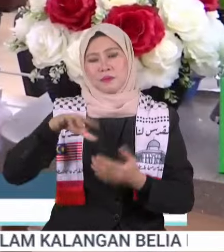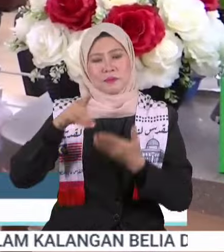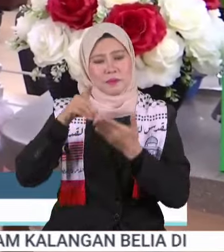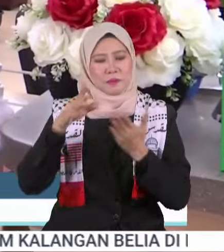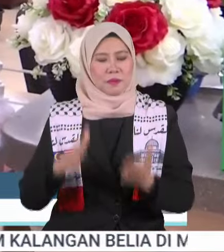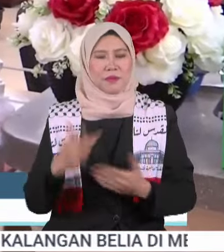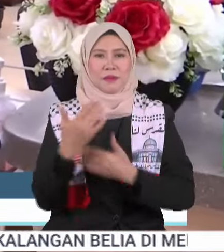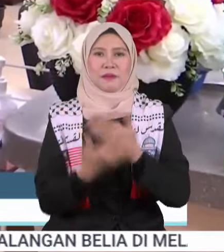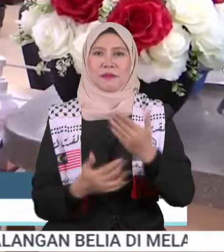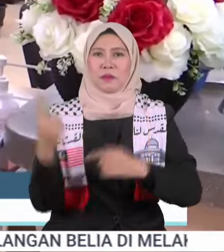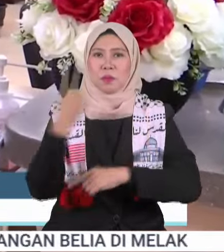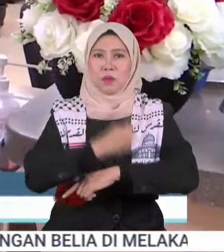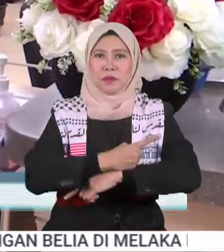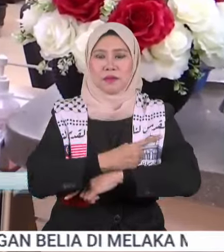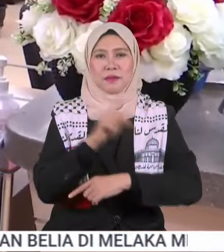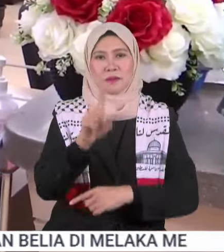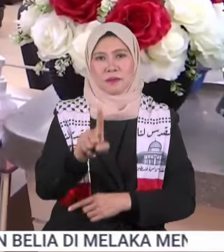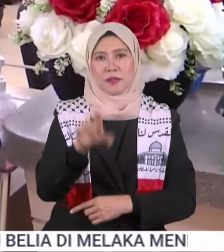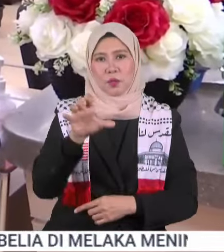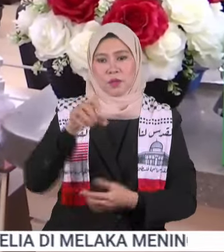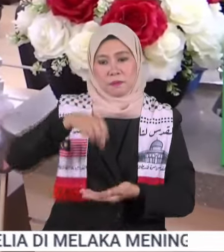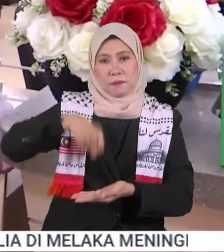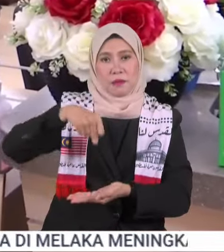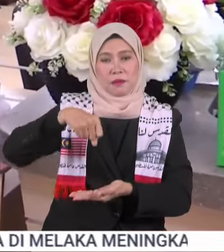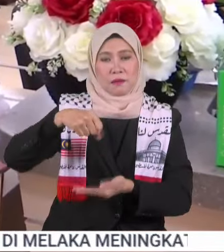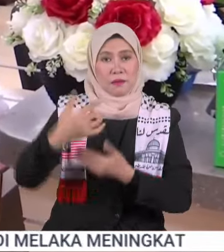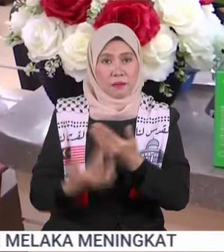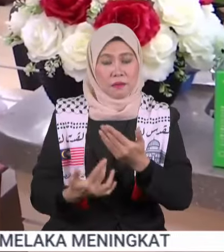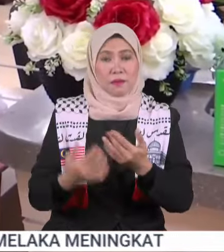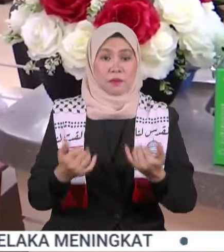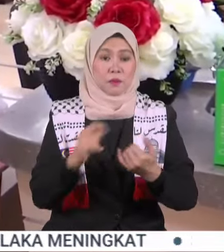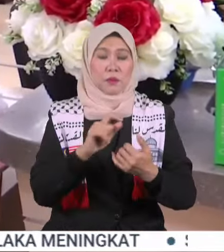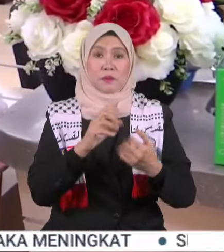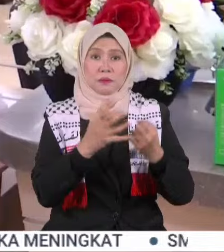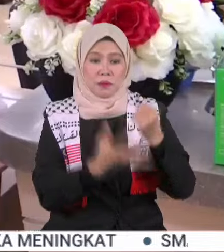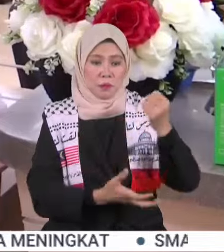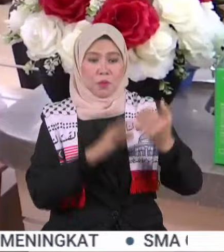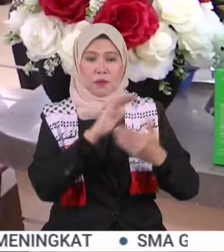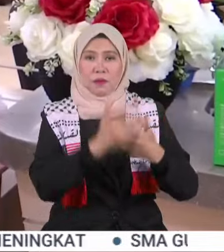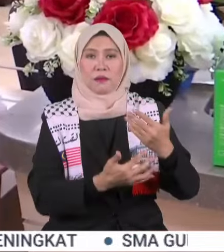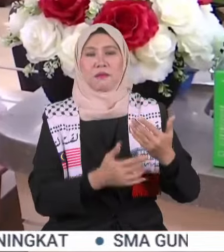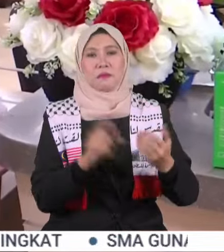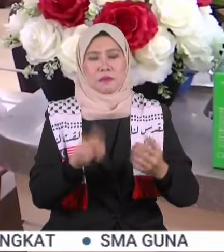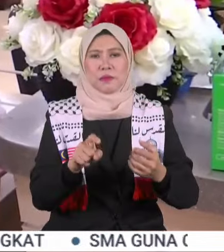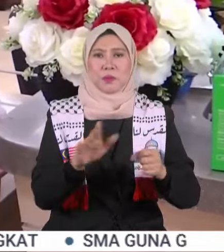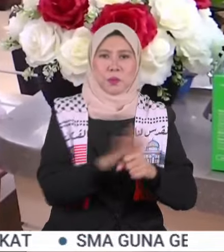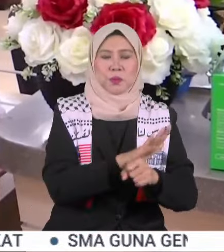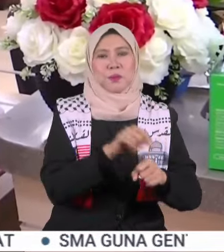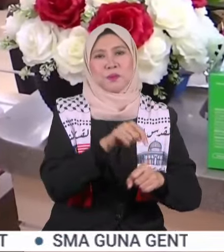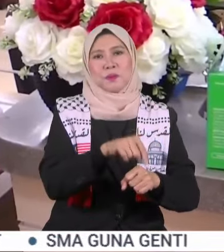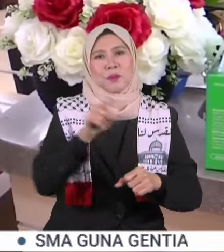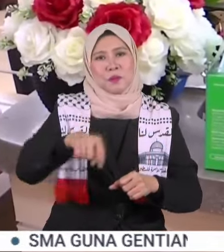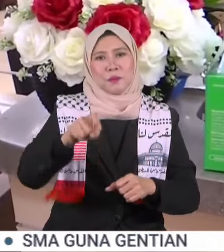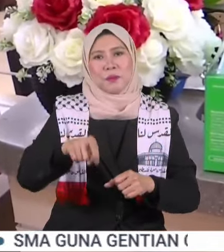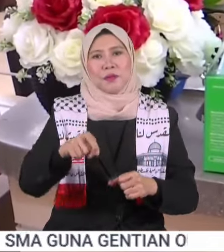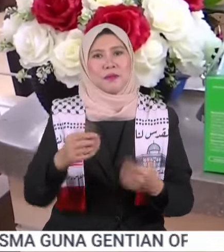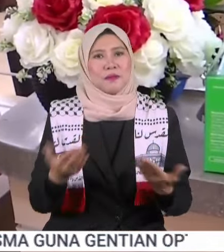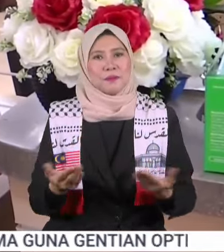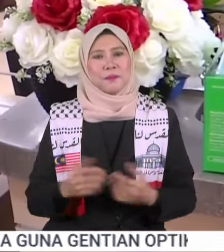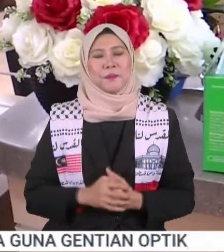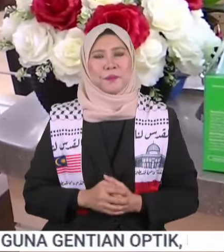untuk sehari melibatkan 100 beg. Oleh sebab itu, tabung darah ini perlu sentiasa ada bagi memenuhi keperluan semasa.